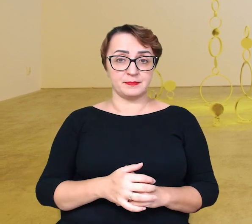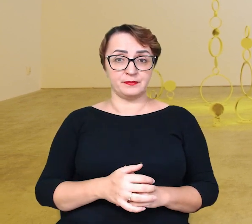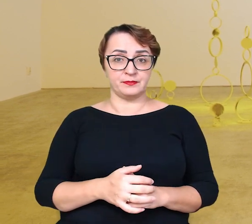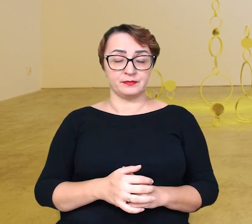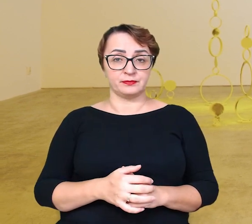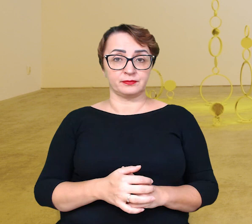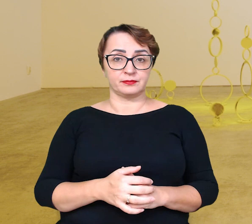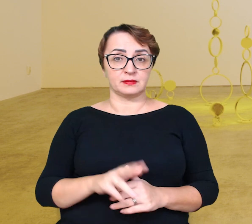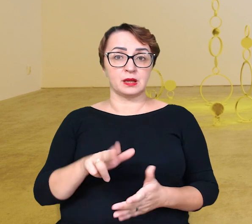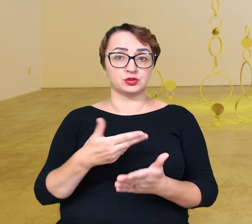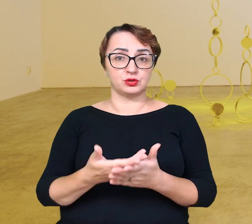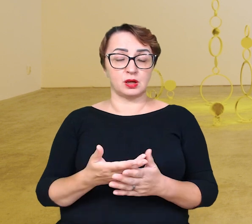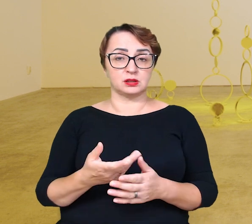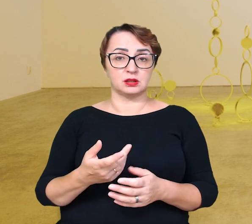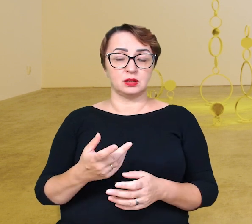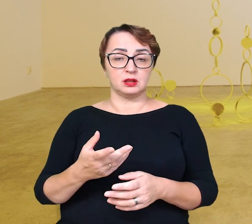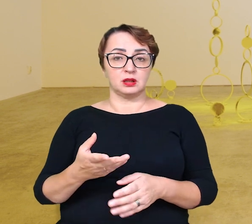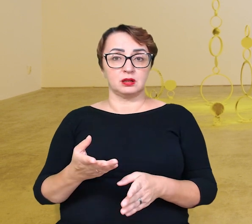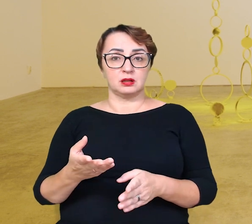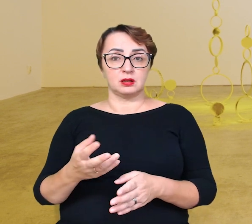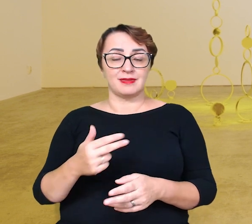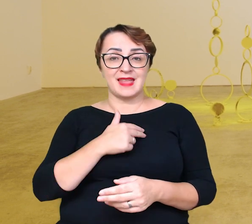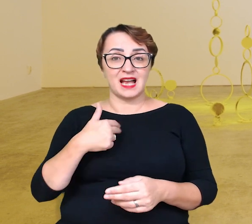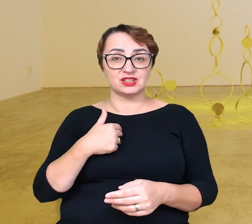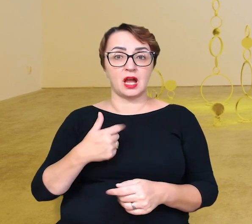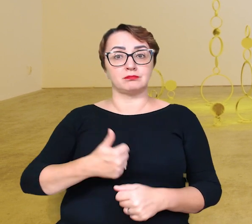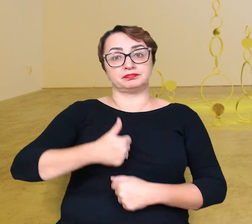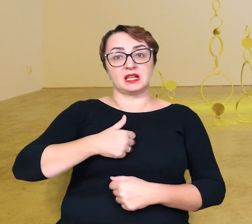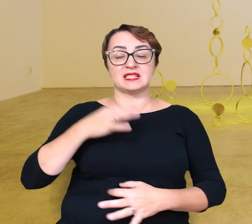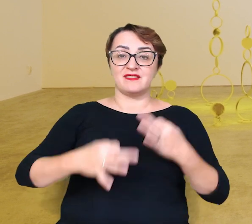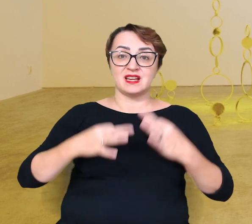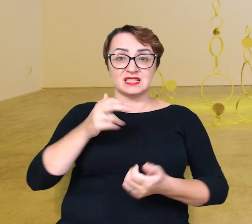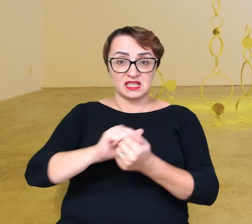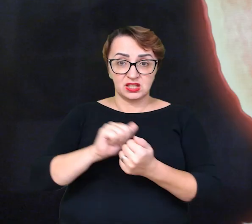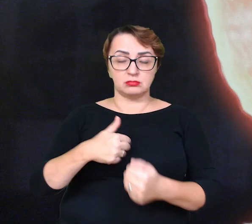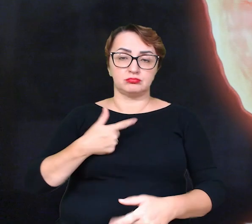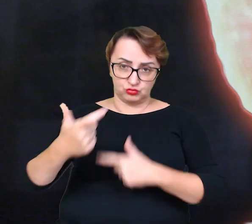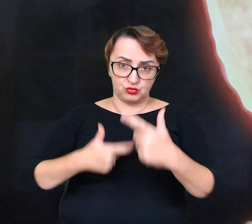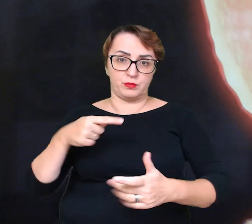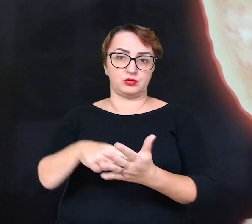jeżeli przyjdzie mu ten świat, a w każdym razie naszą zadufaną w sobie cywilizację zniszczyć.